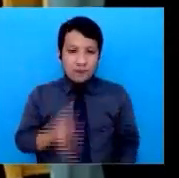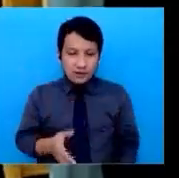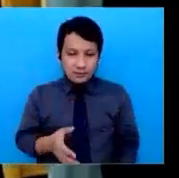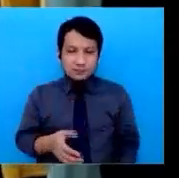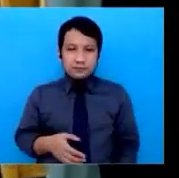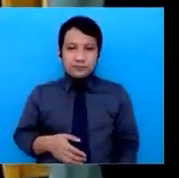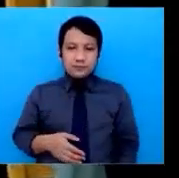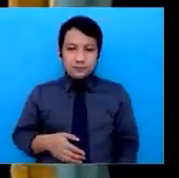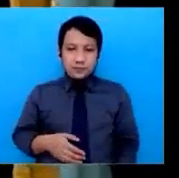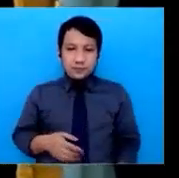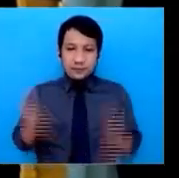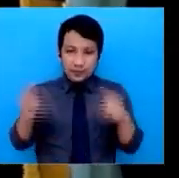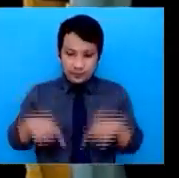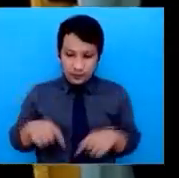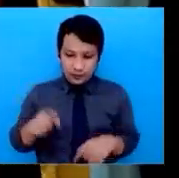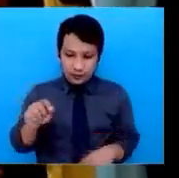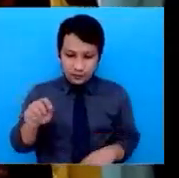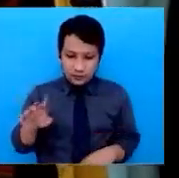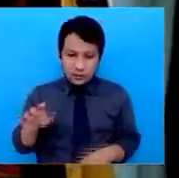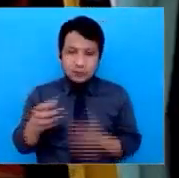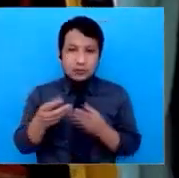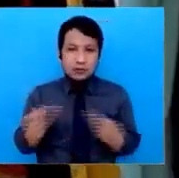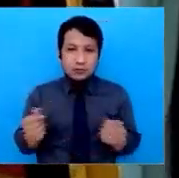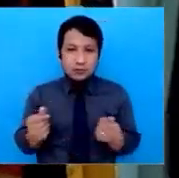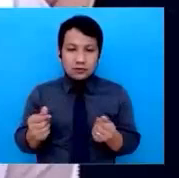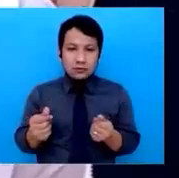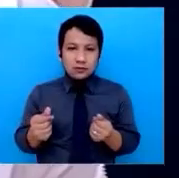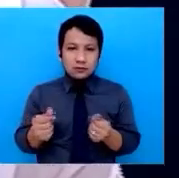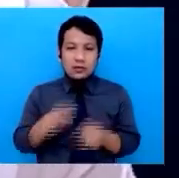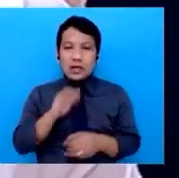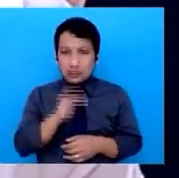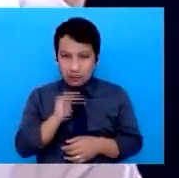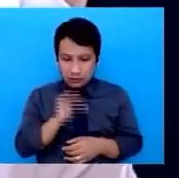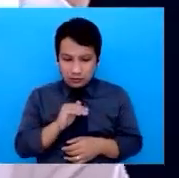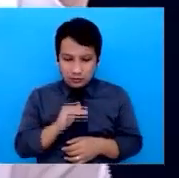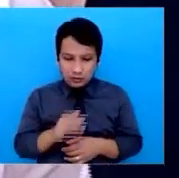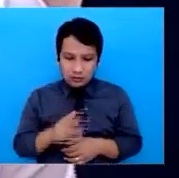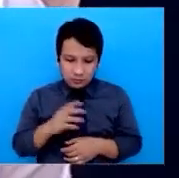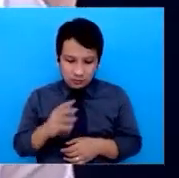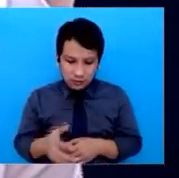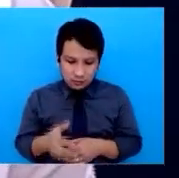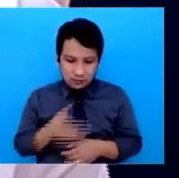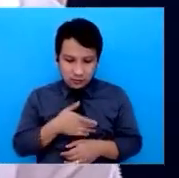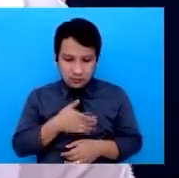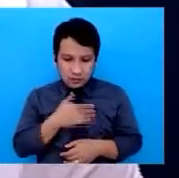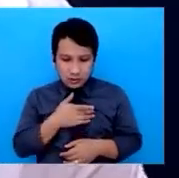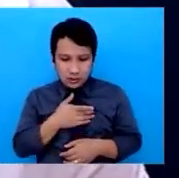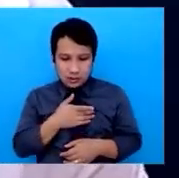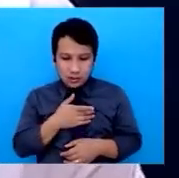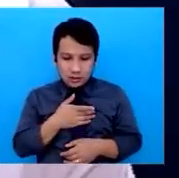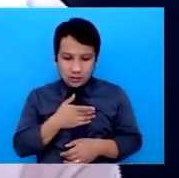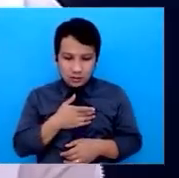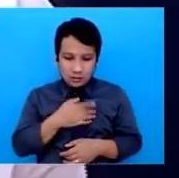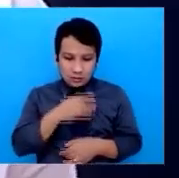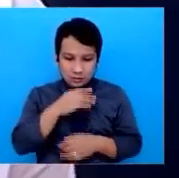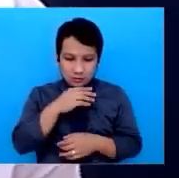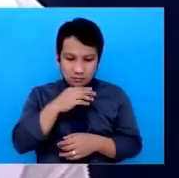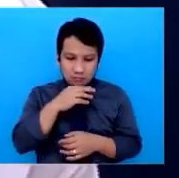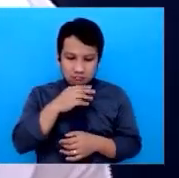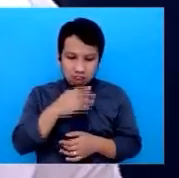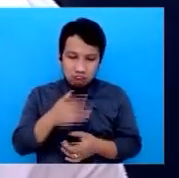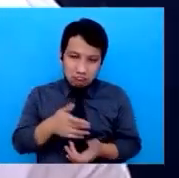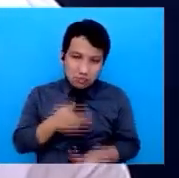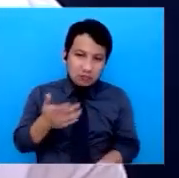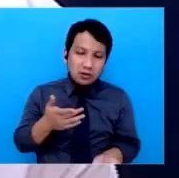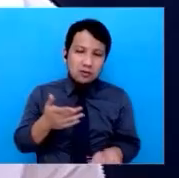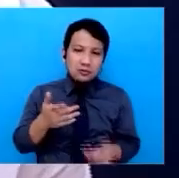pasok ng pera, yung pasok ng kita, kahit sobrang nakakapagod. Parang dinaramdam yung pandemic. Mas